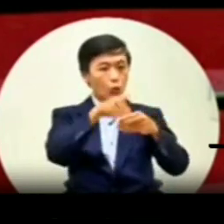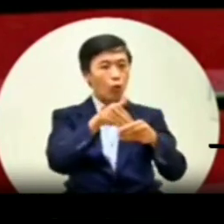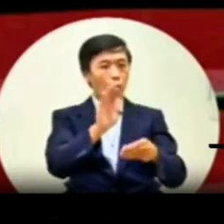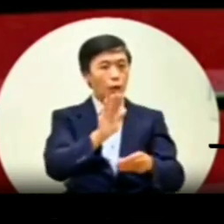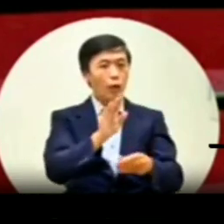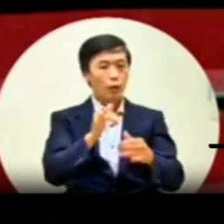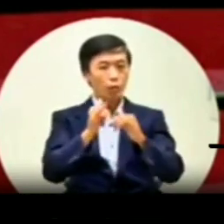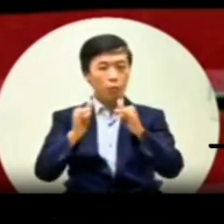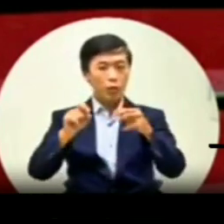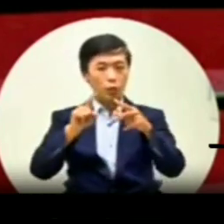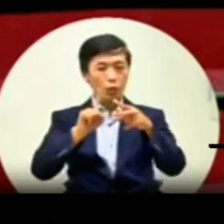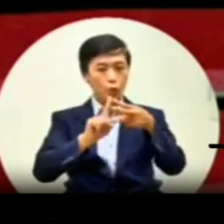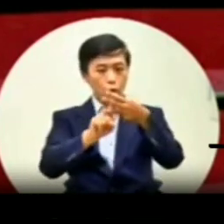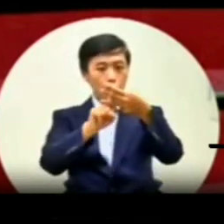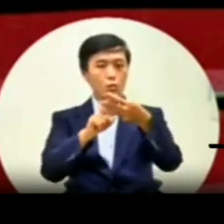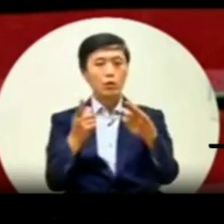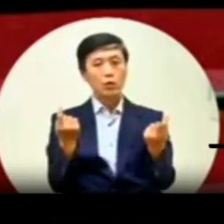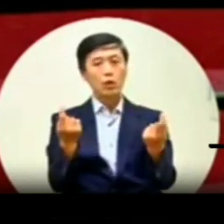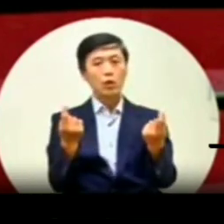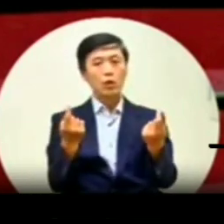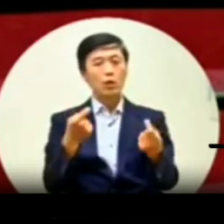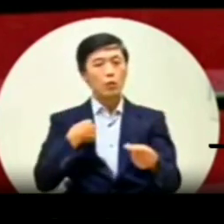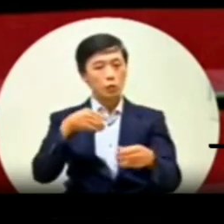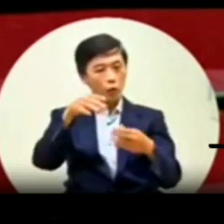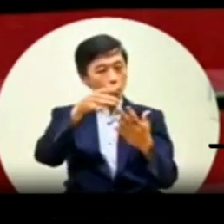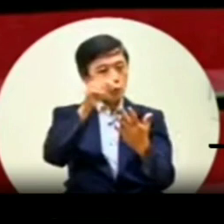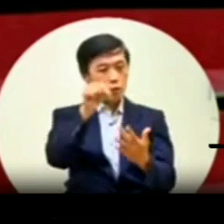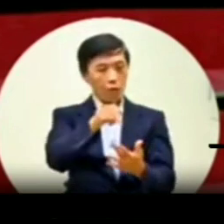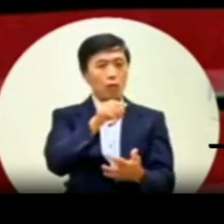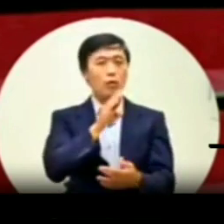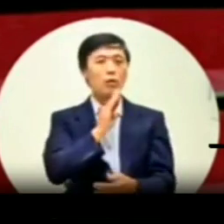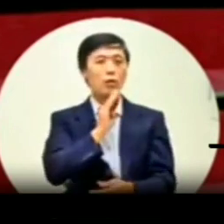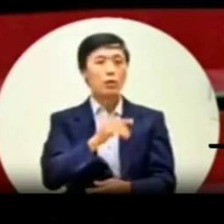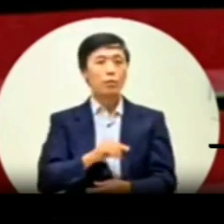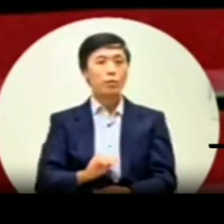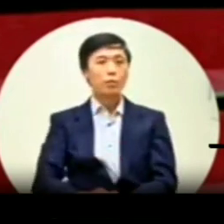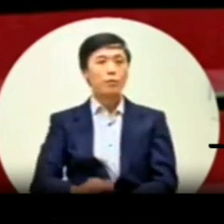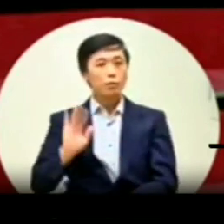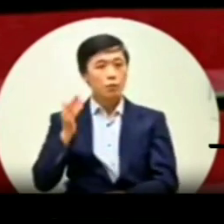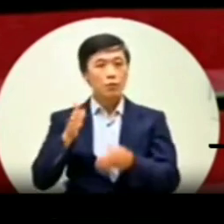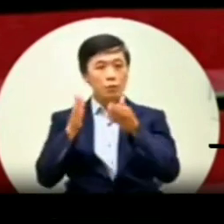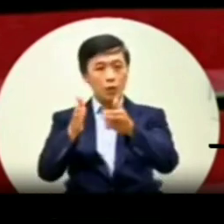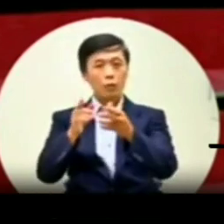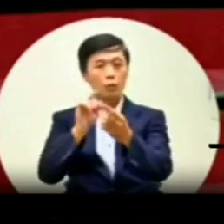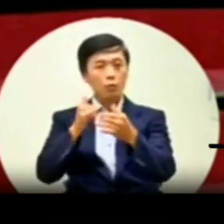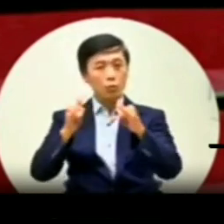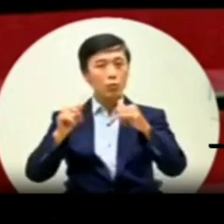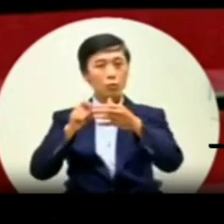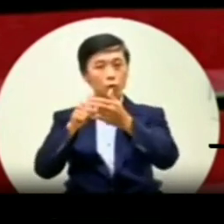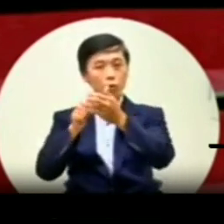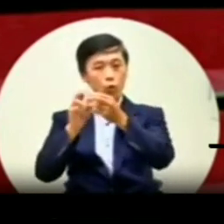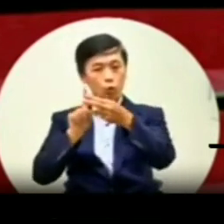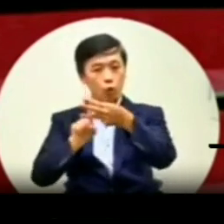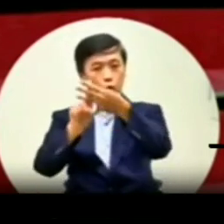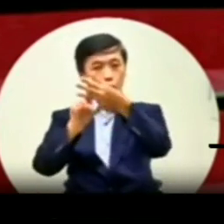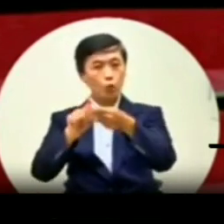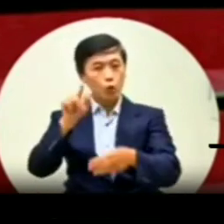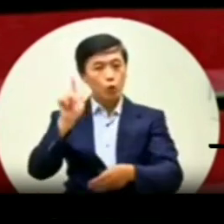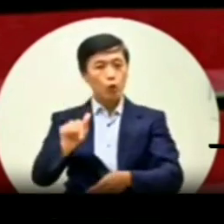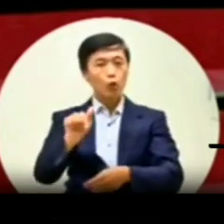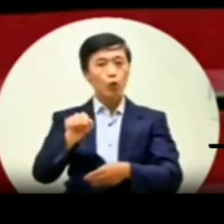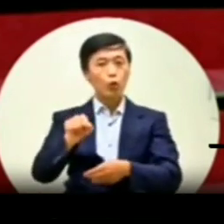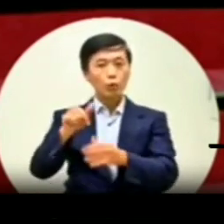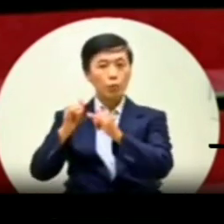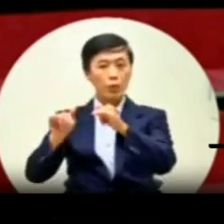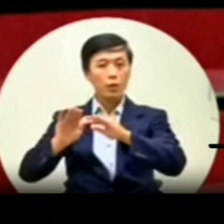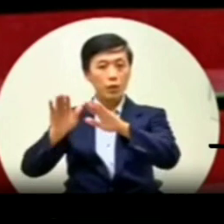民主。我们选择的方式是这样，但是通对于民主非常熟稔的这些民进党的议员